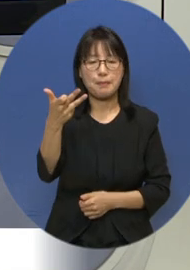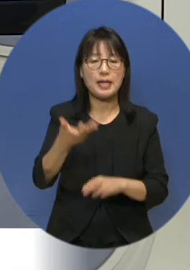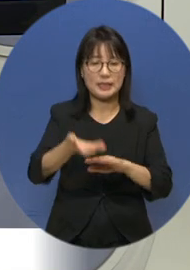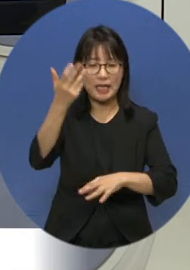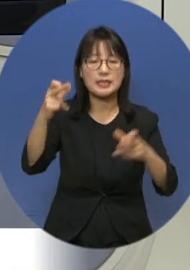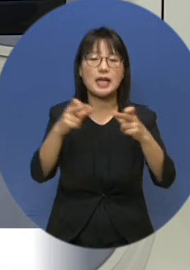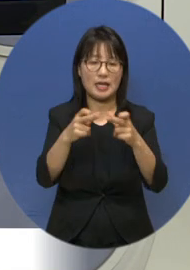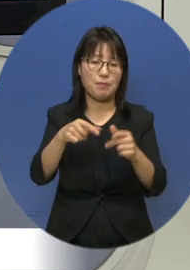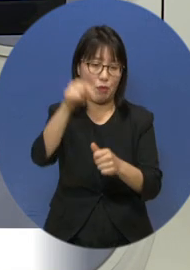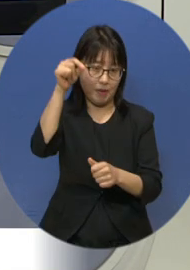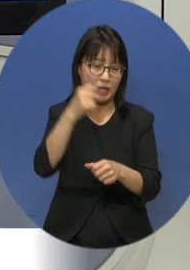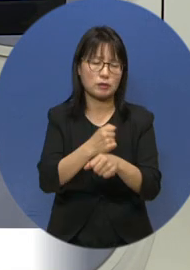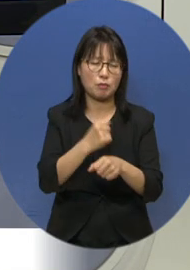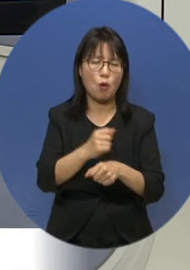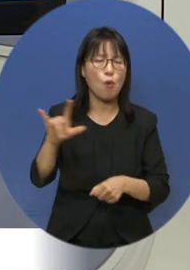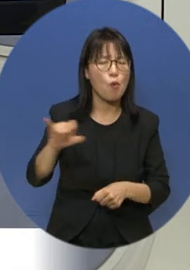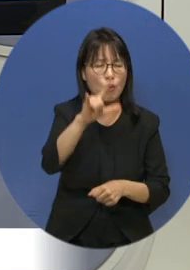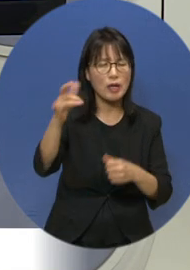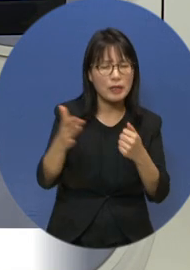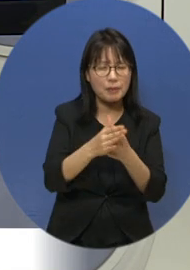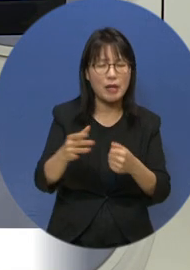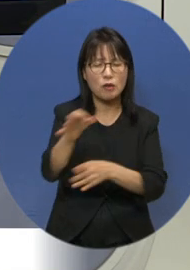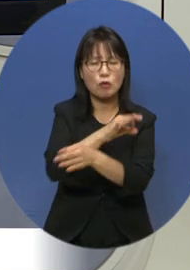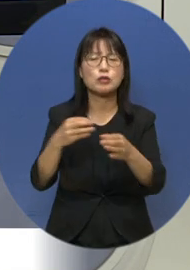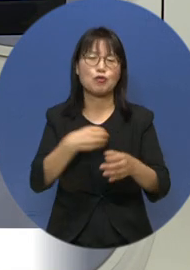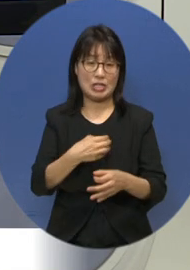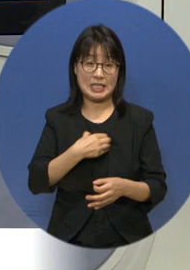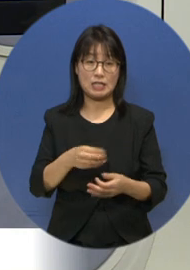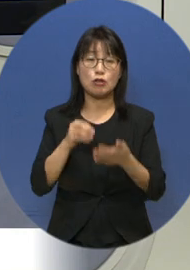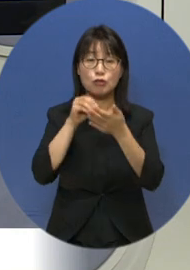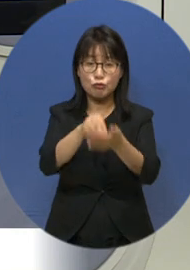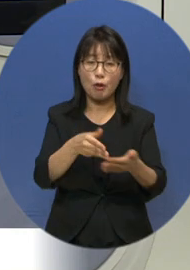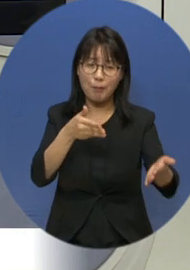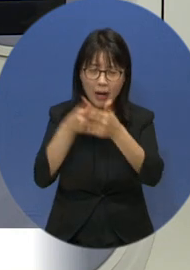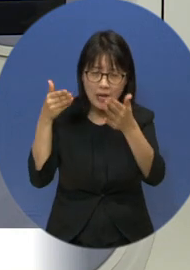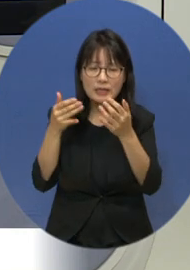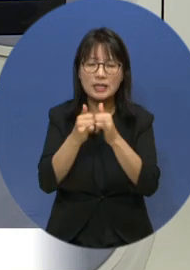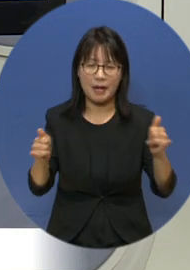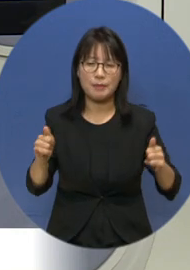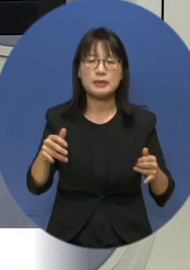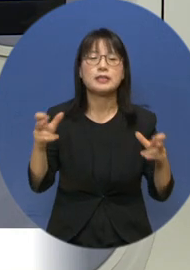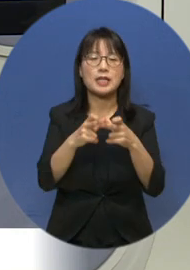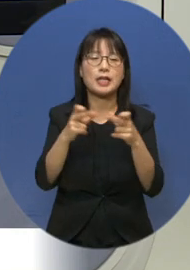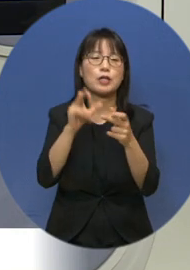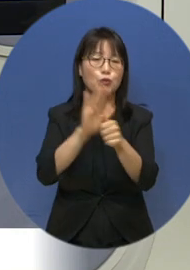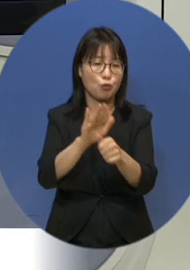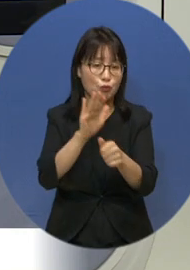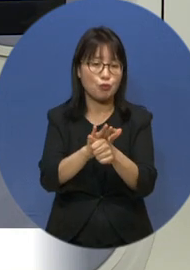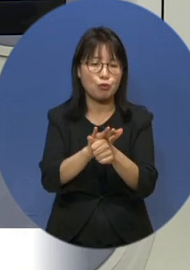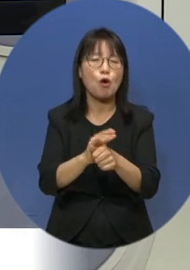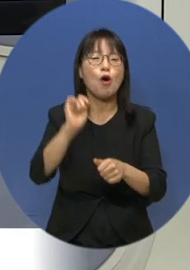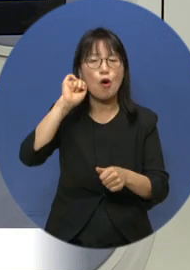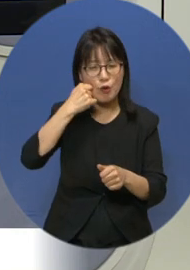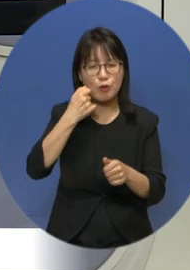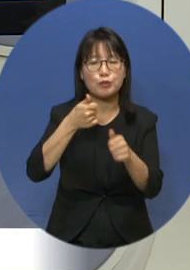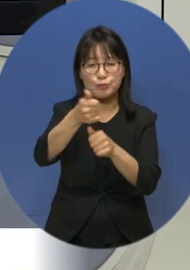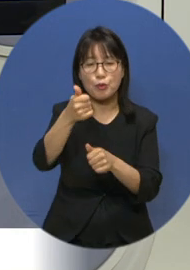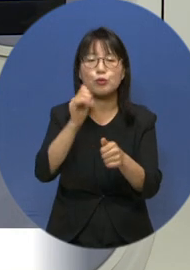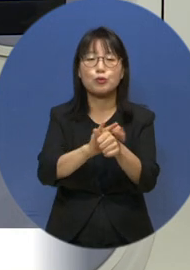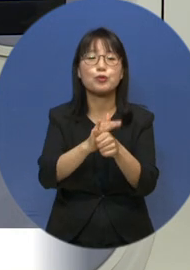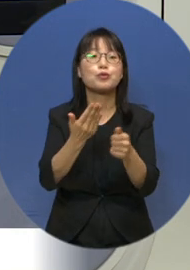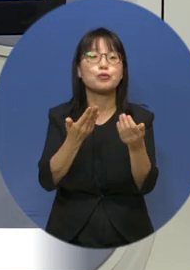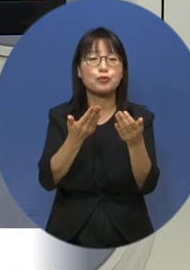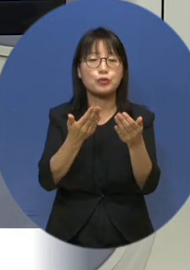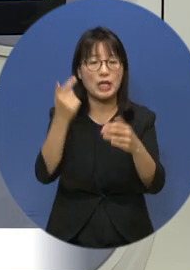경제위기로 취업이 어려운 장애인들의 고용 을 돕고 경제적 어려움을 극복하도록 할 계획인데요 대상자